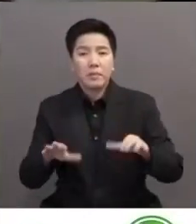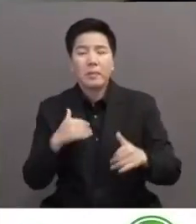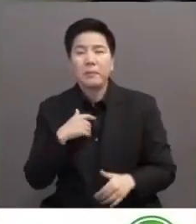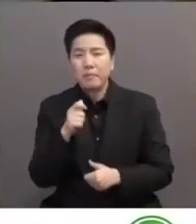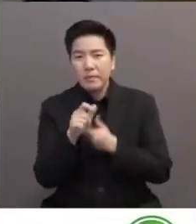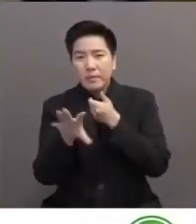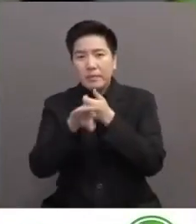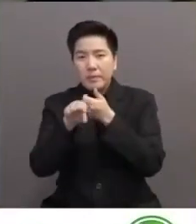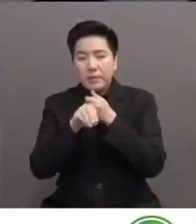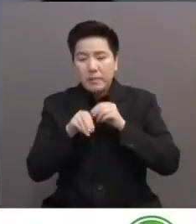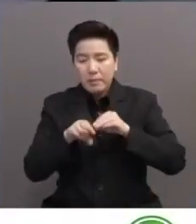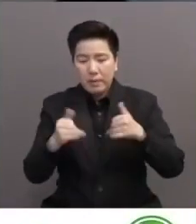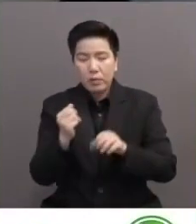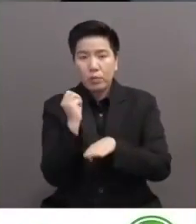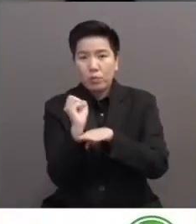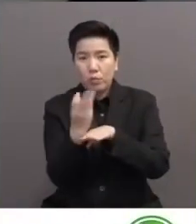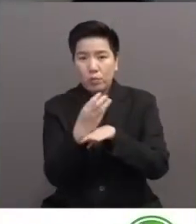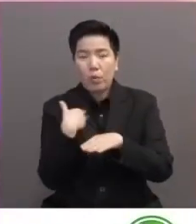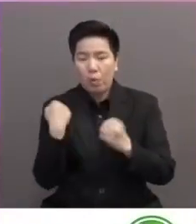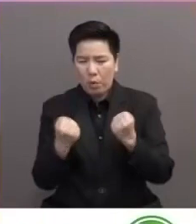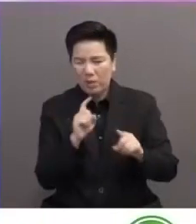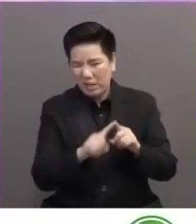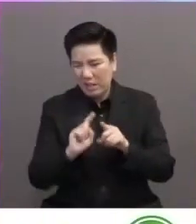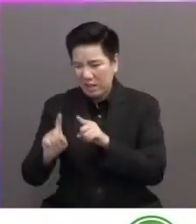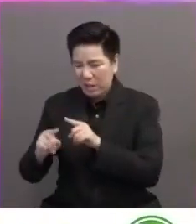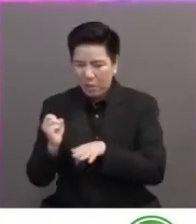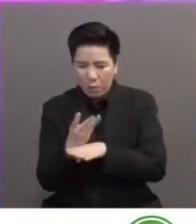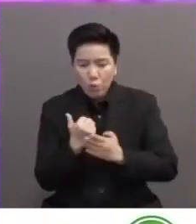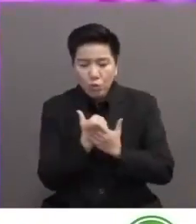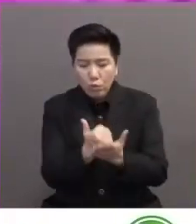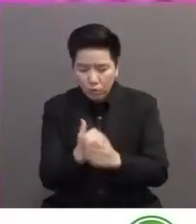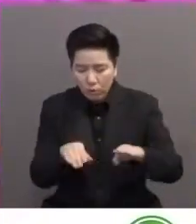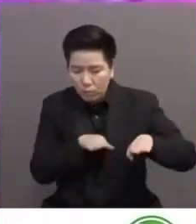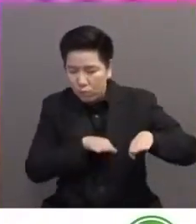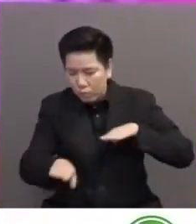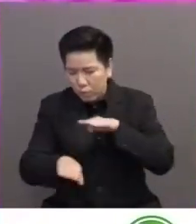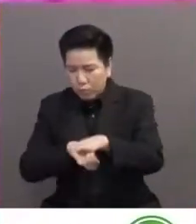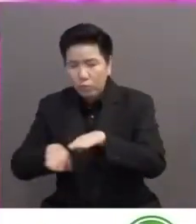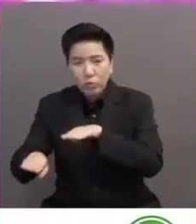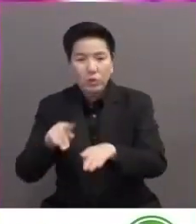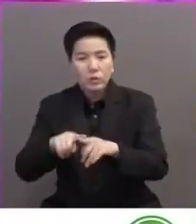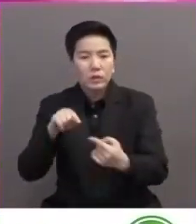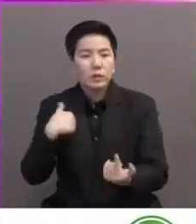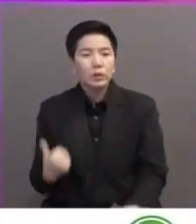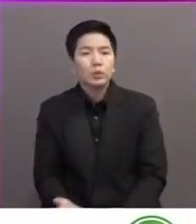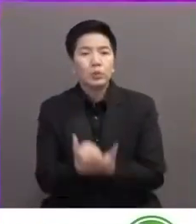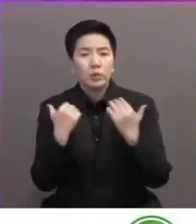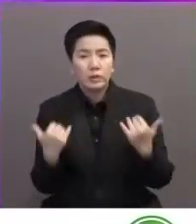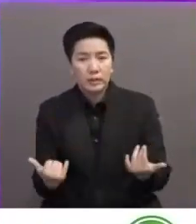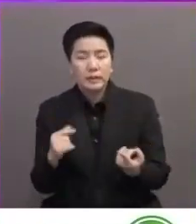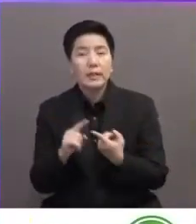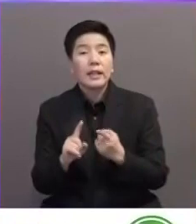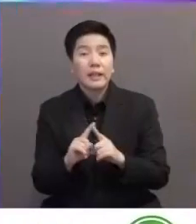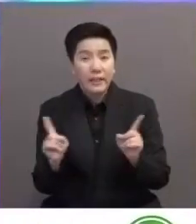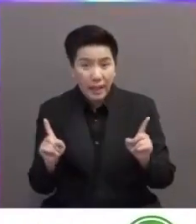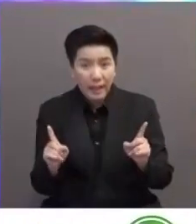คลิปภาพนะครับเป็นรถพยาบาลรถกู้ภัยหลายคันเลยฮะที่กำลังเร่งไปที่เกิดเหตุไปช่วยเหลือผู้ประสบเหตุแต่ปรากฏว่